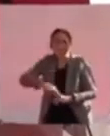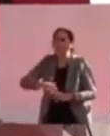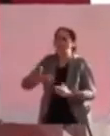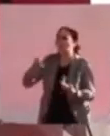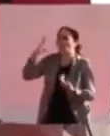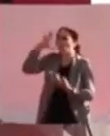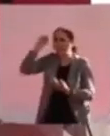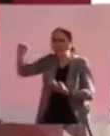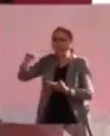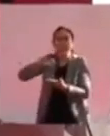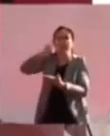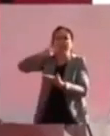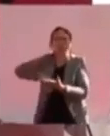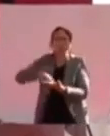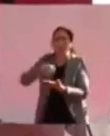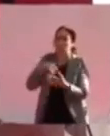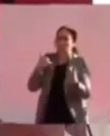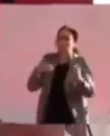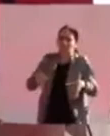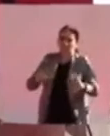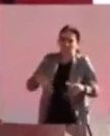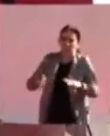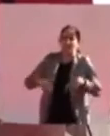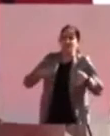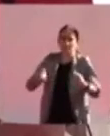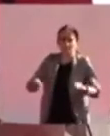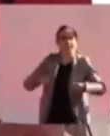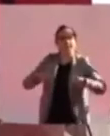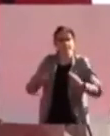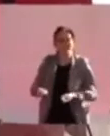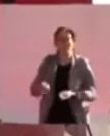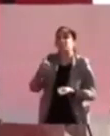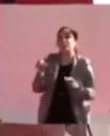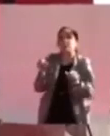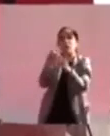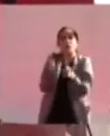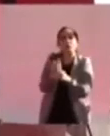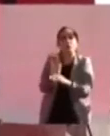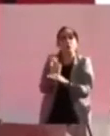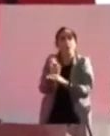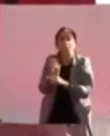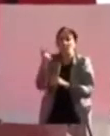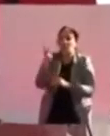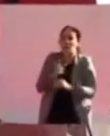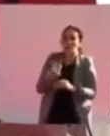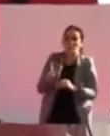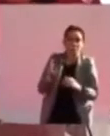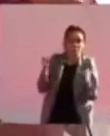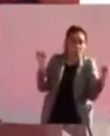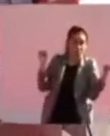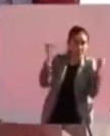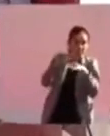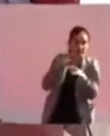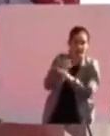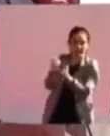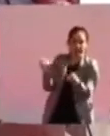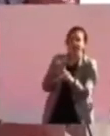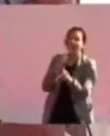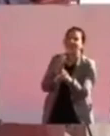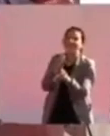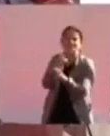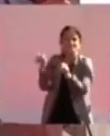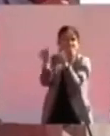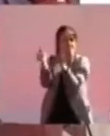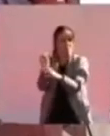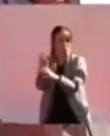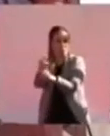trascurabili la nostra formazione spesso sarà l'ultima delle priorità di chi avremo davanti gli atenei gli ospedali in fondo